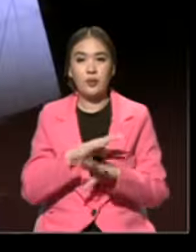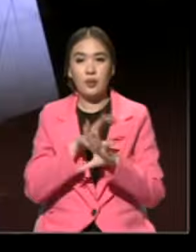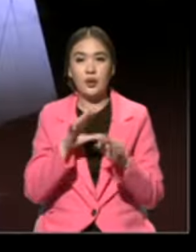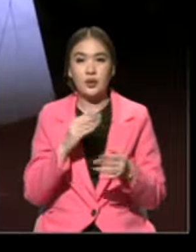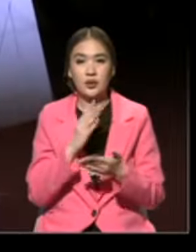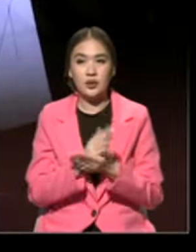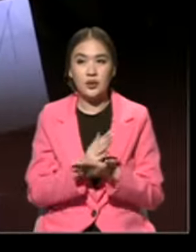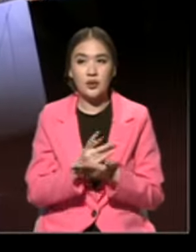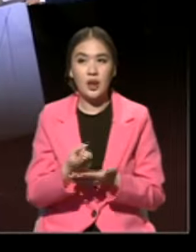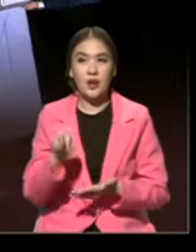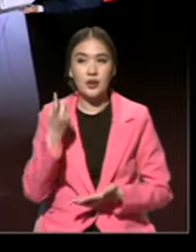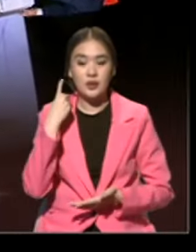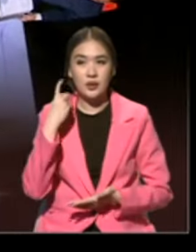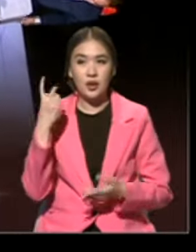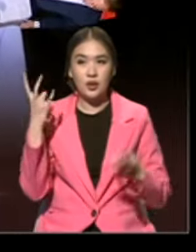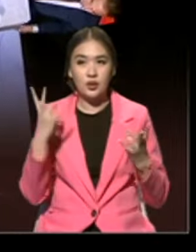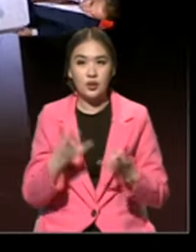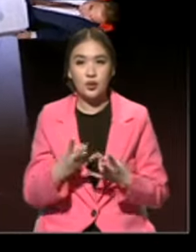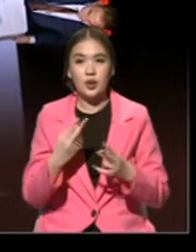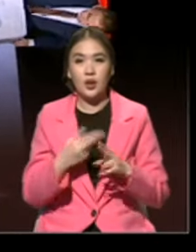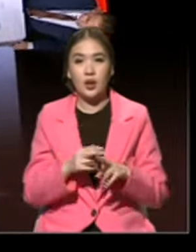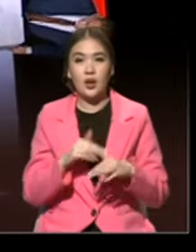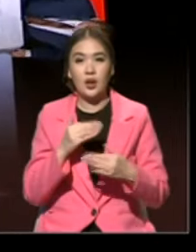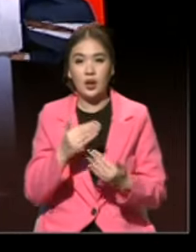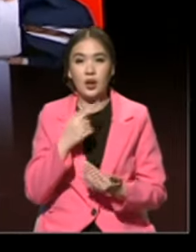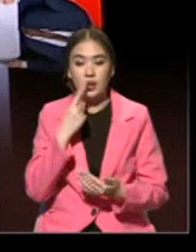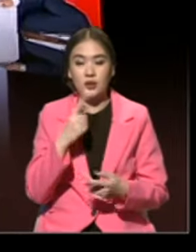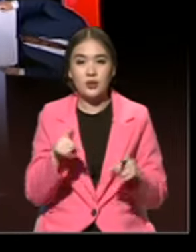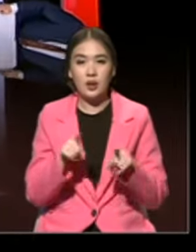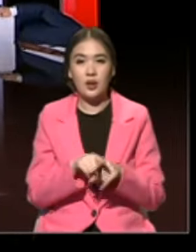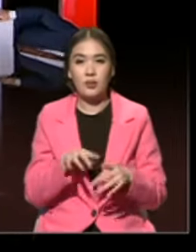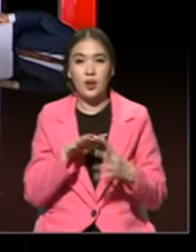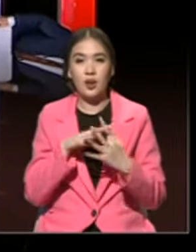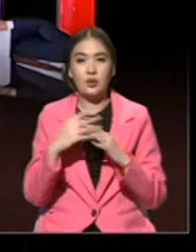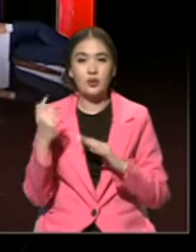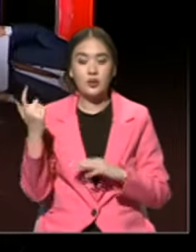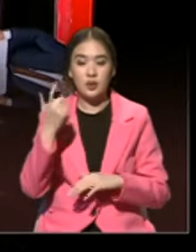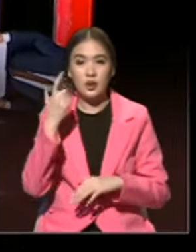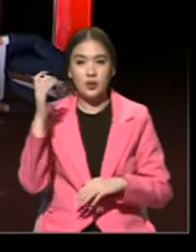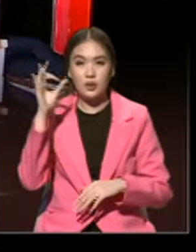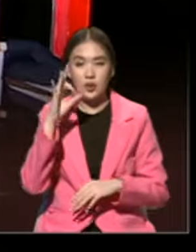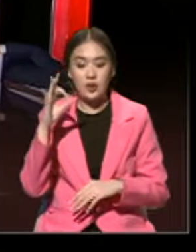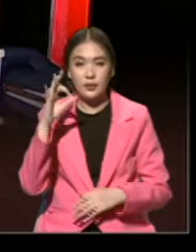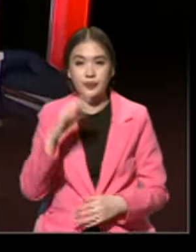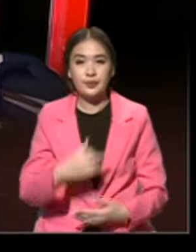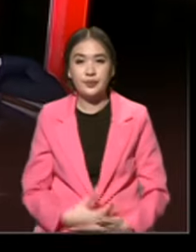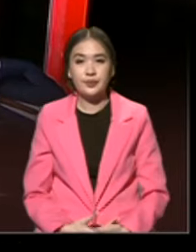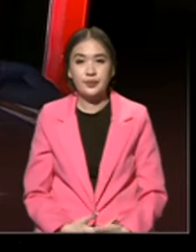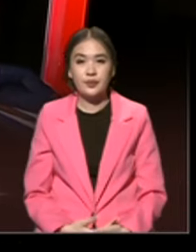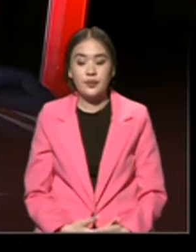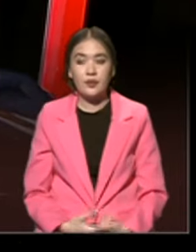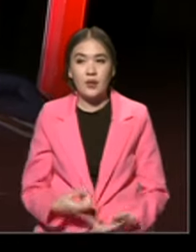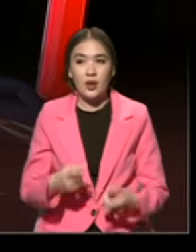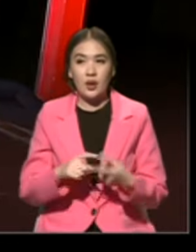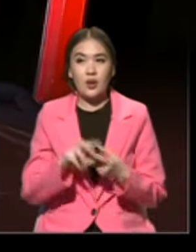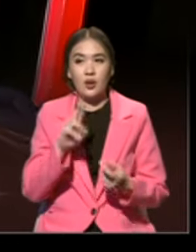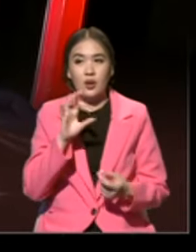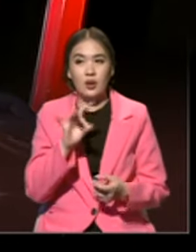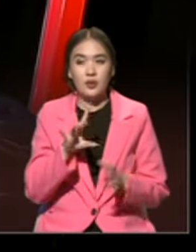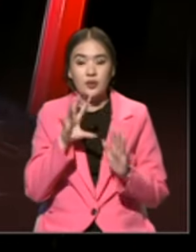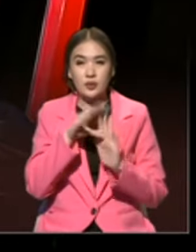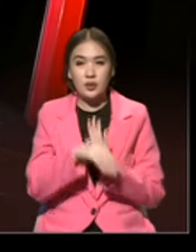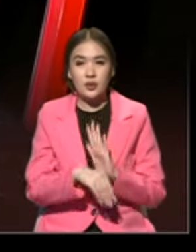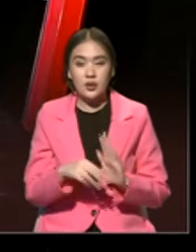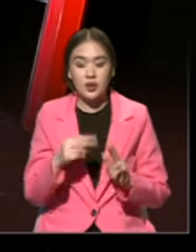бәрін сырғаландыру керек. Жаңа өзіңіз айтқандай, ауыл шаруашылығы дерекқорына кіргізуіміз керек. Ол не дегеніміз